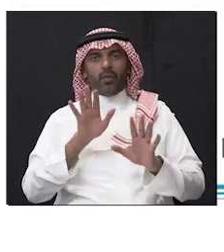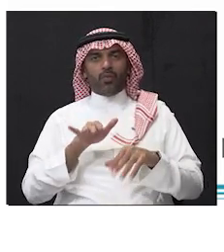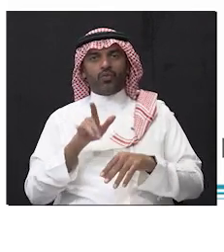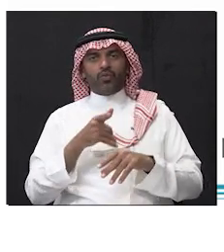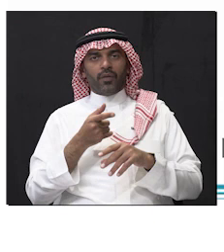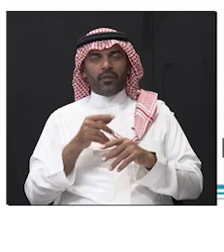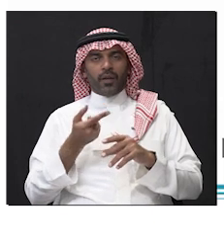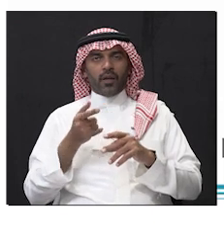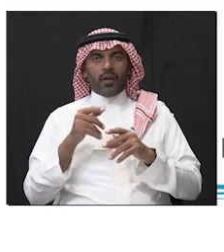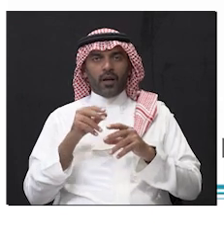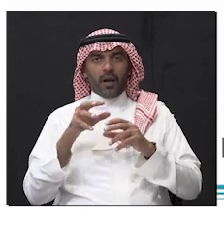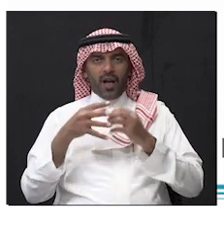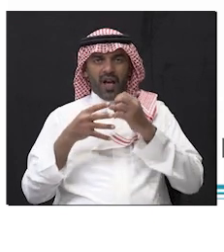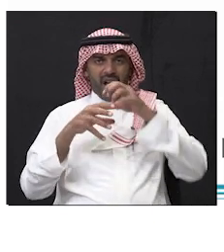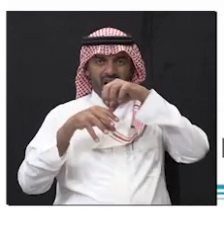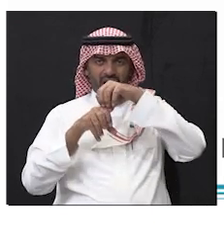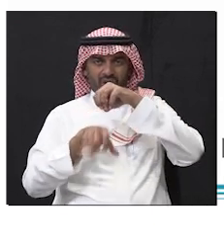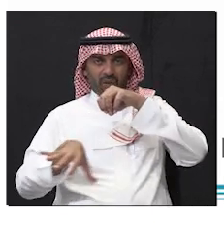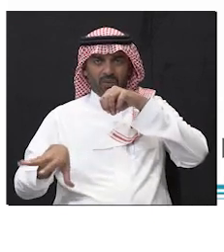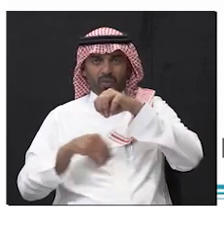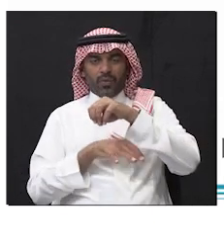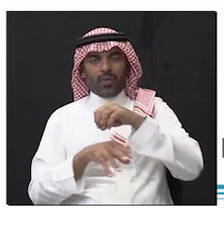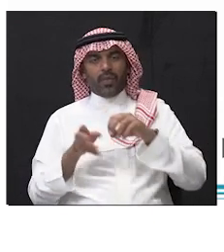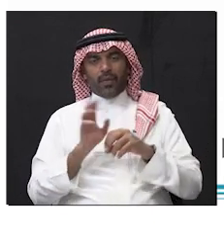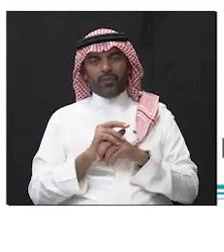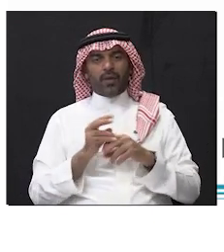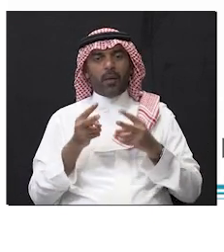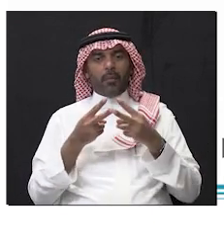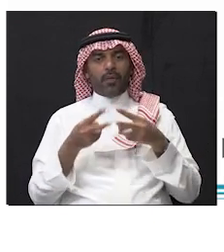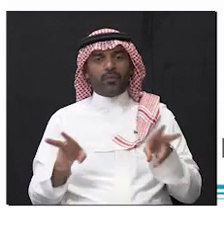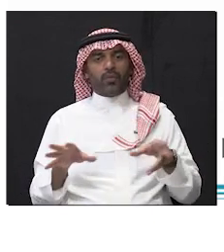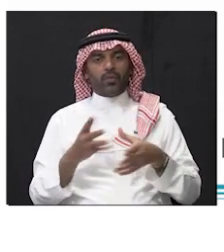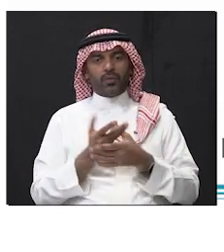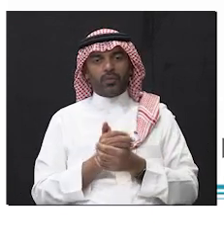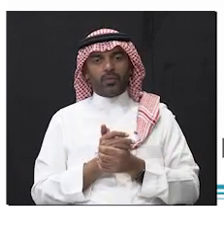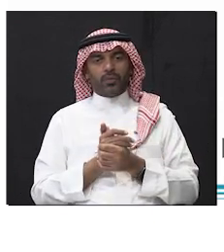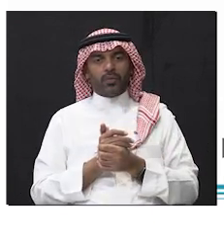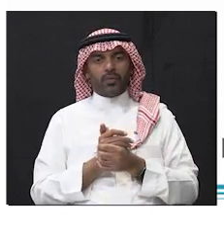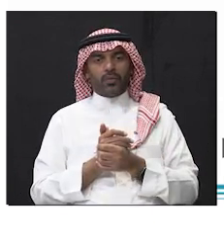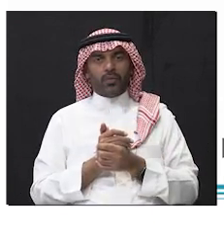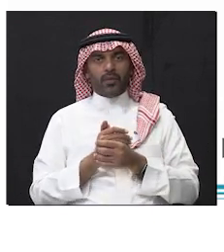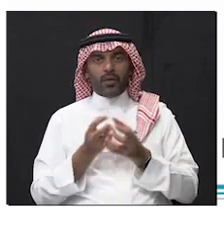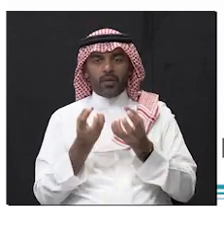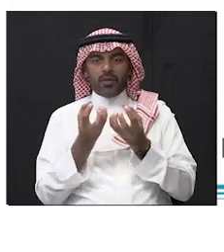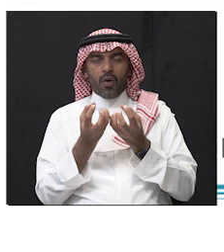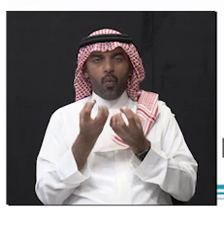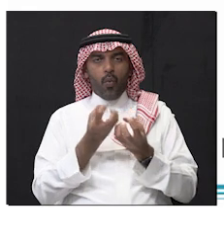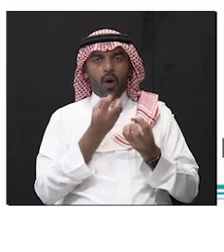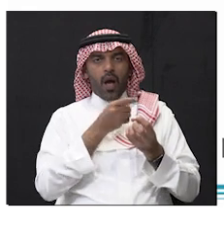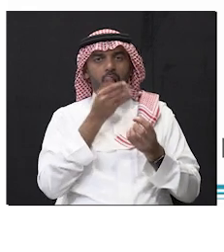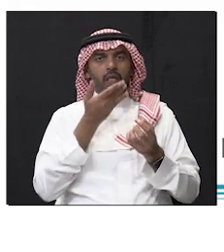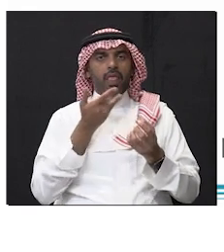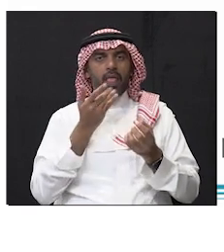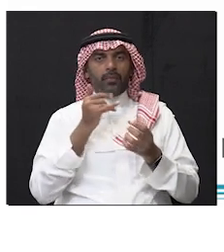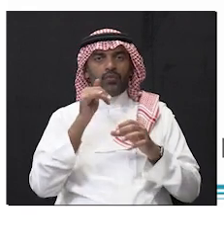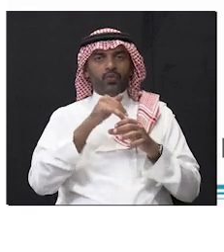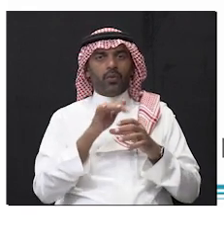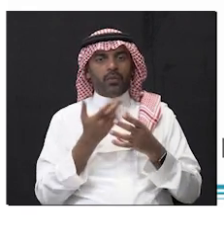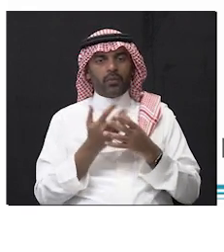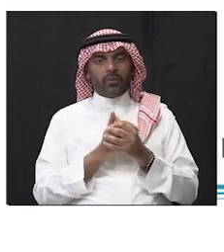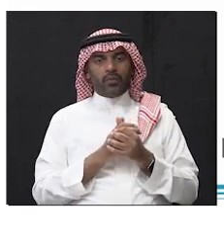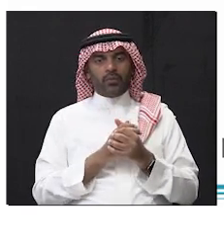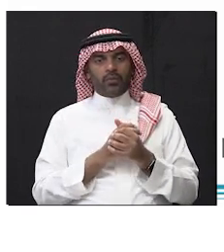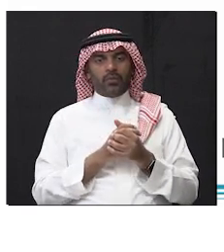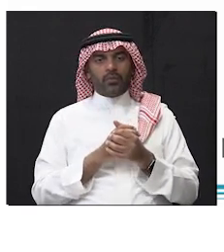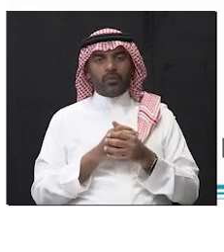والأخطبوط. ولكن المفتوح لا يوجد لديه أوعية دموية، لا يوجد، فيدفع الدم